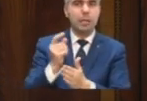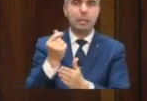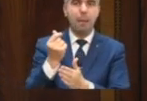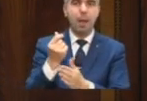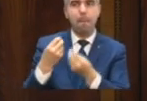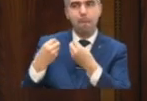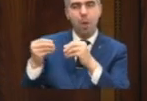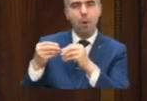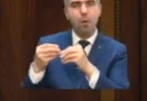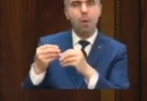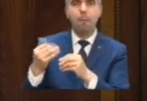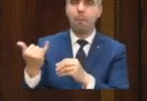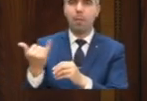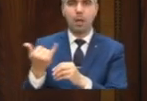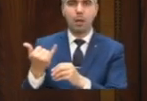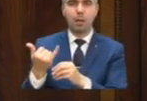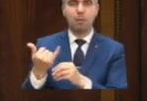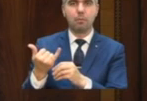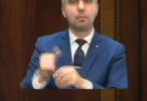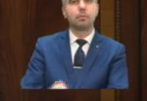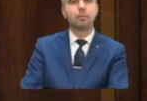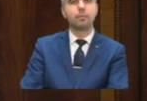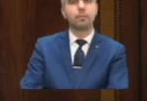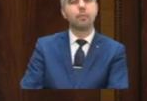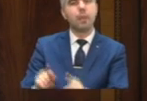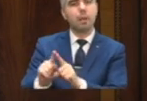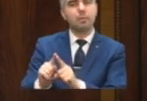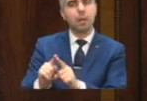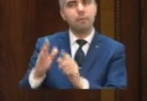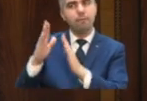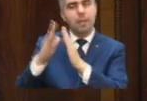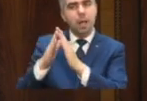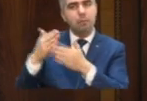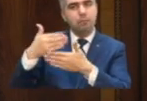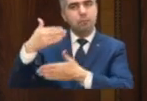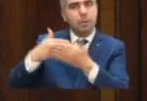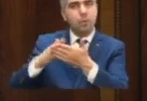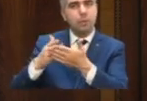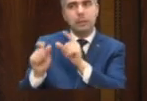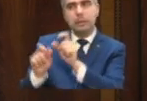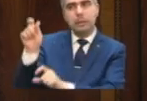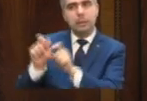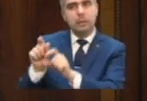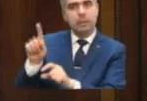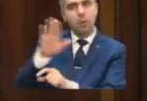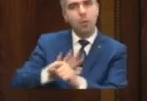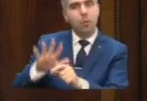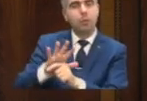مناسبة، على أساس أن يتوفر على الجودة المطلوبة ويراعي كرامة وظروف المغاربة في نفس